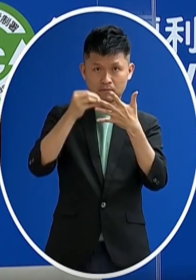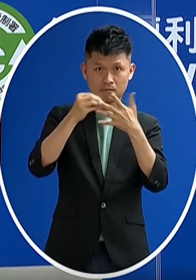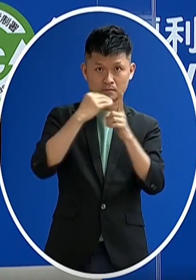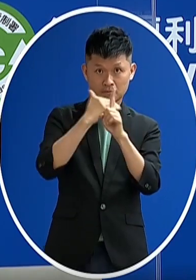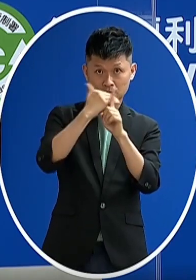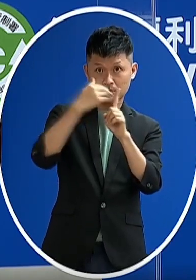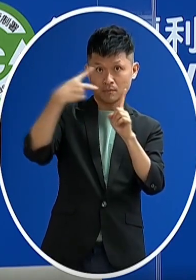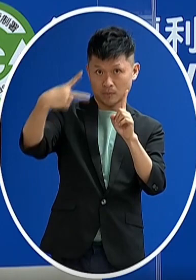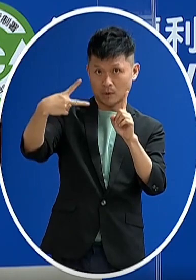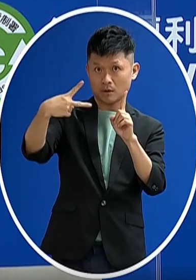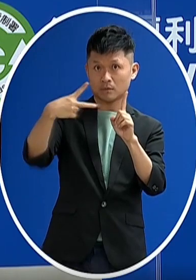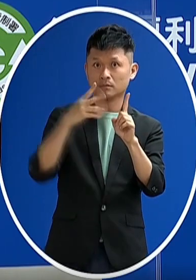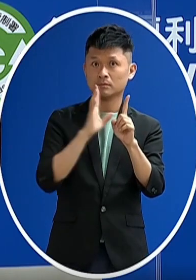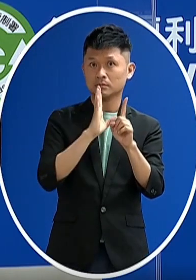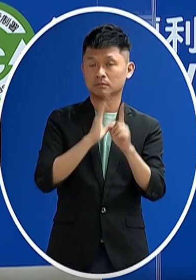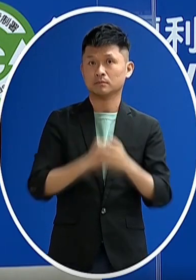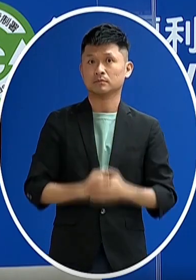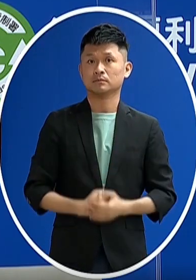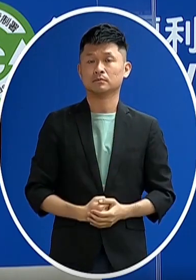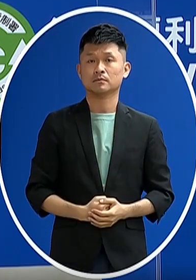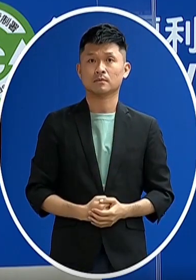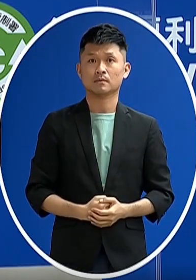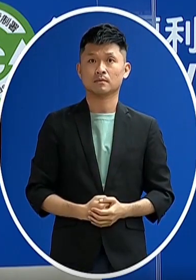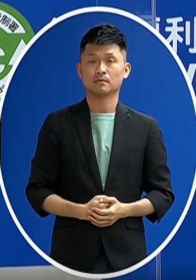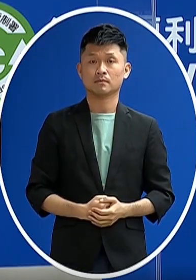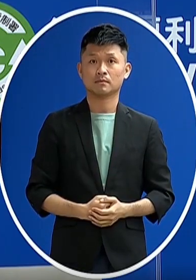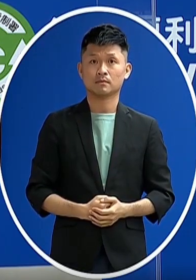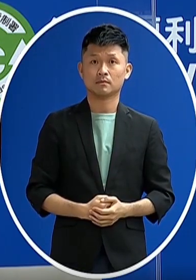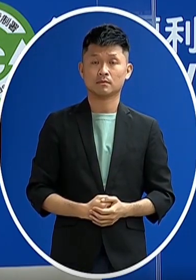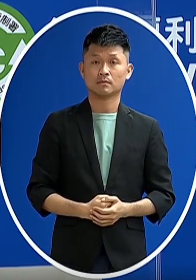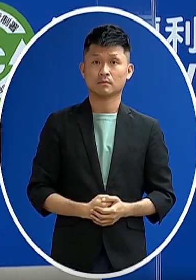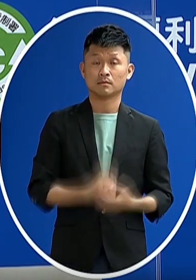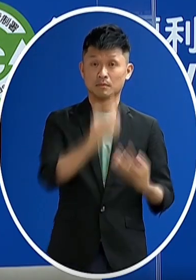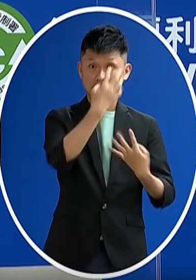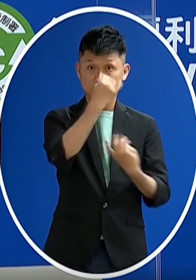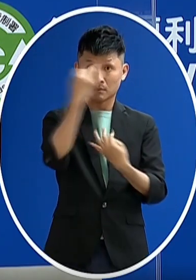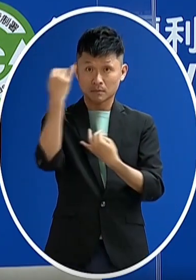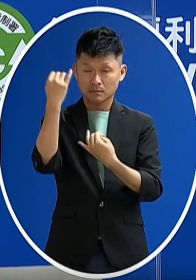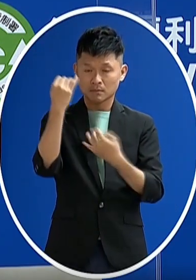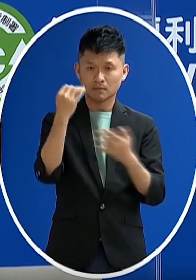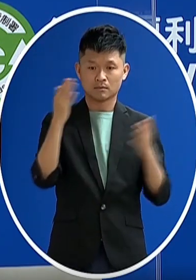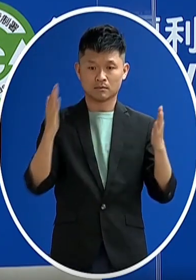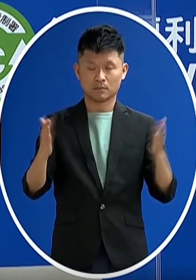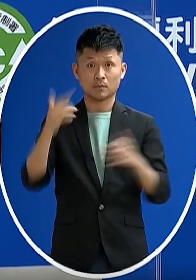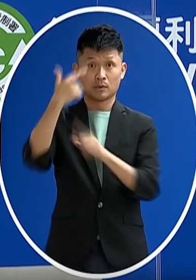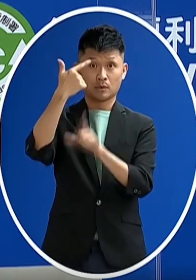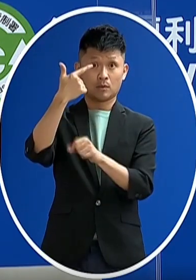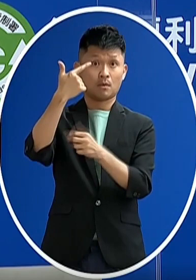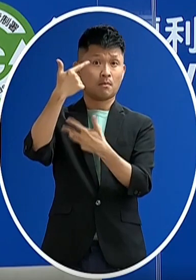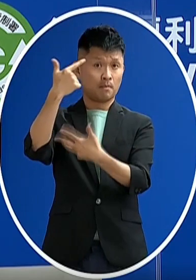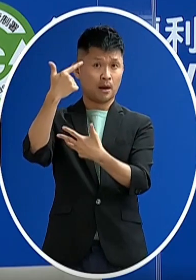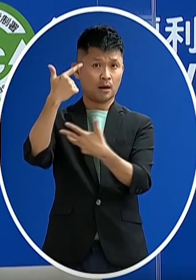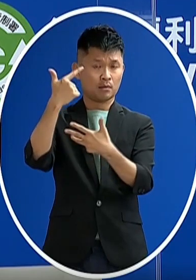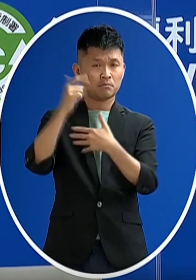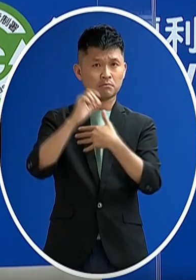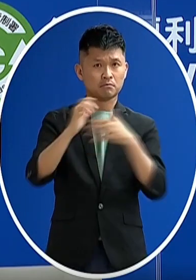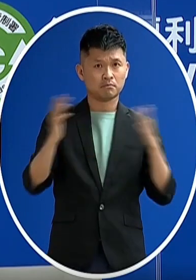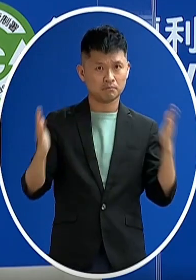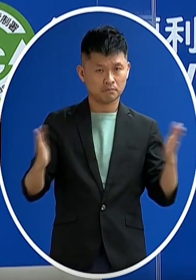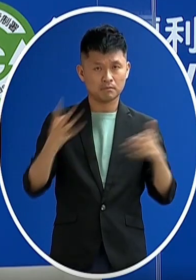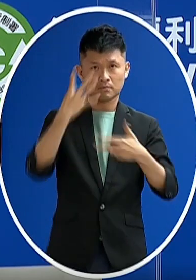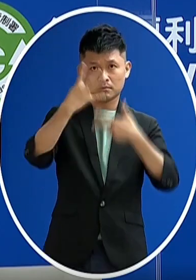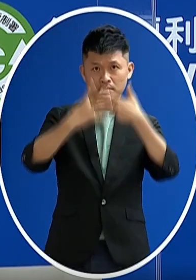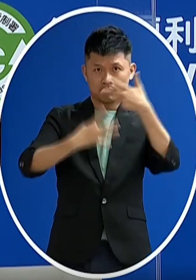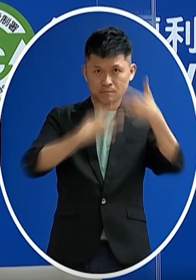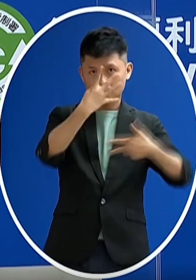第二级。那当我们这个时间实施的日期到6月8号四周观察两个